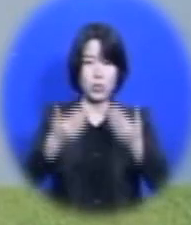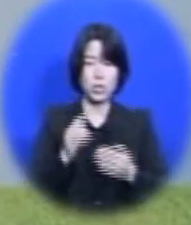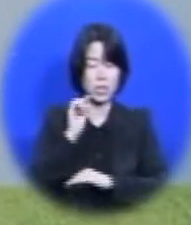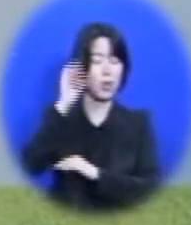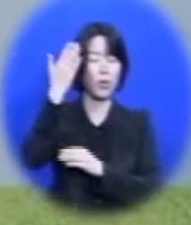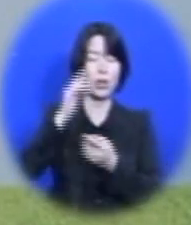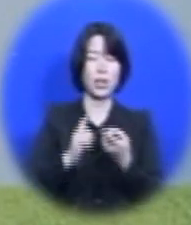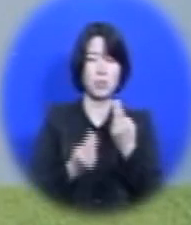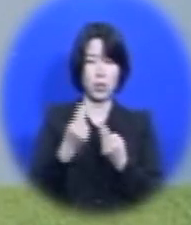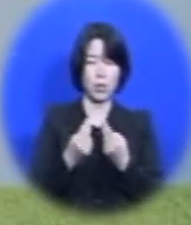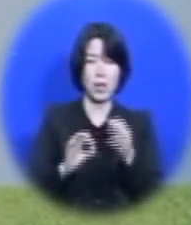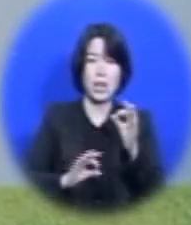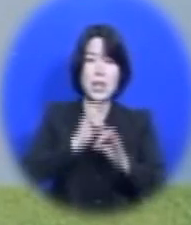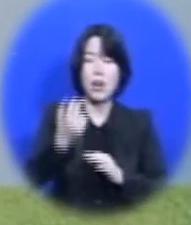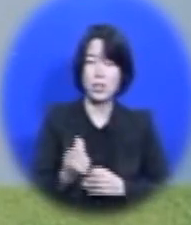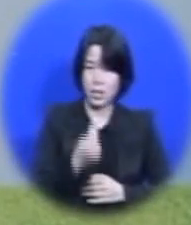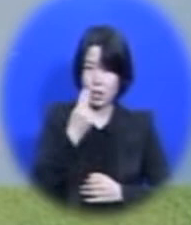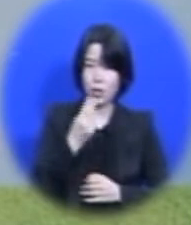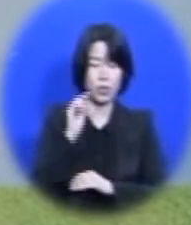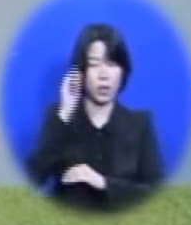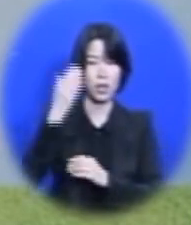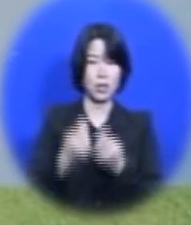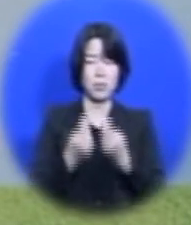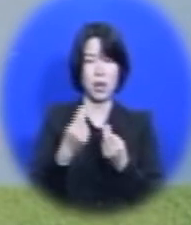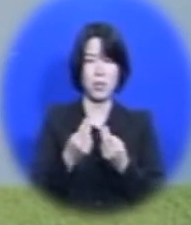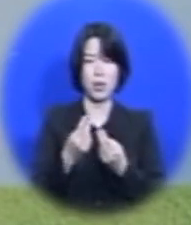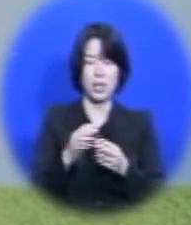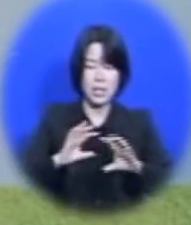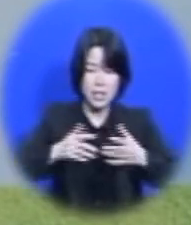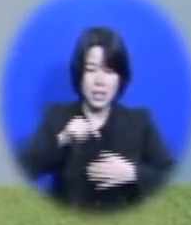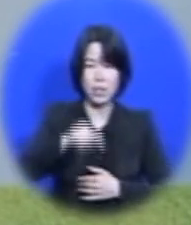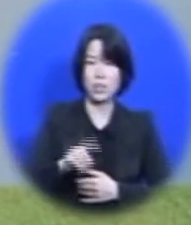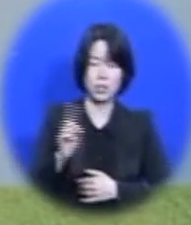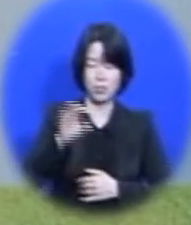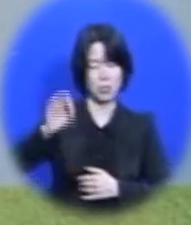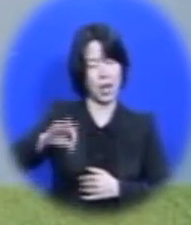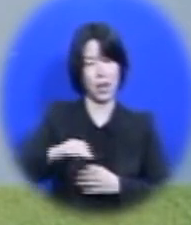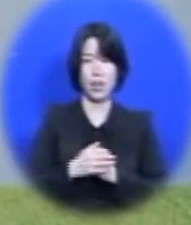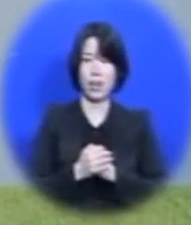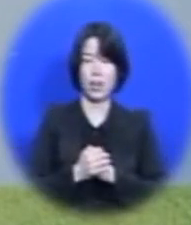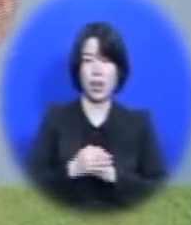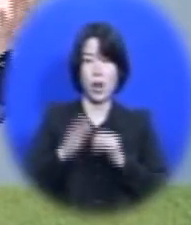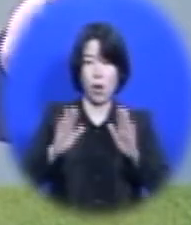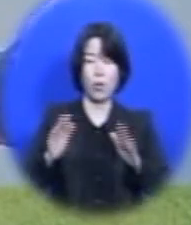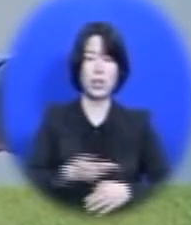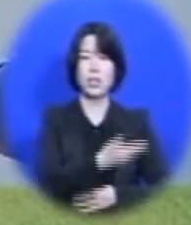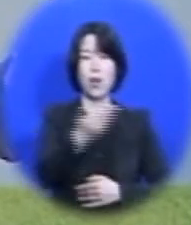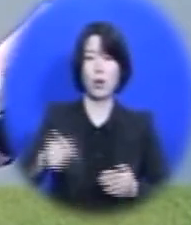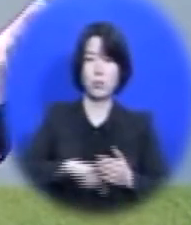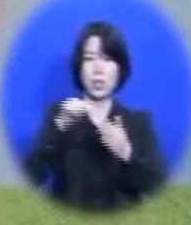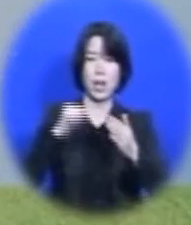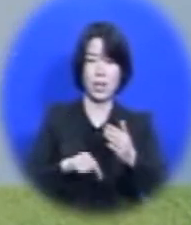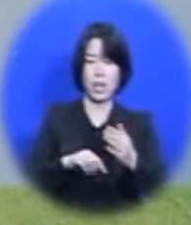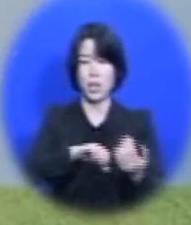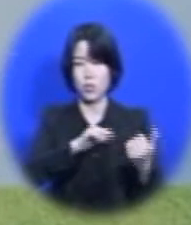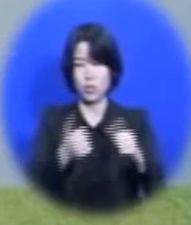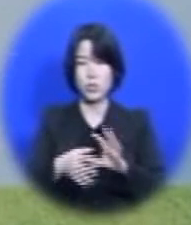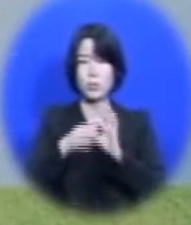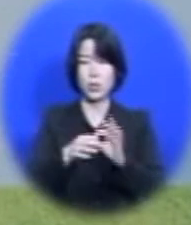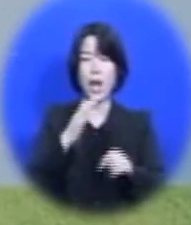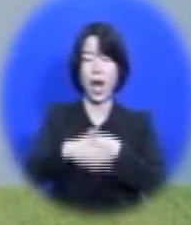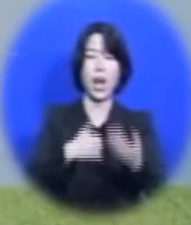비하면 영생의 영광에 비하면 아무것도 아닌 것입니다. 오늘 여러분 안에 죽음을